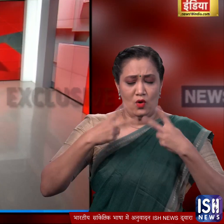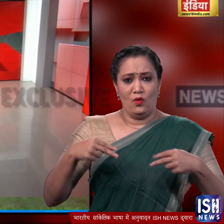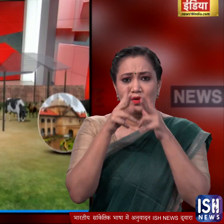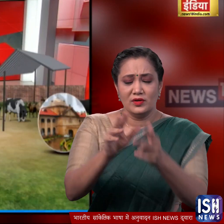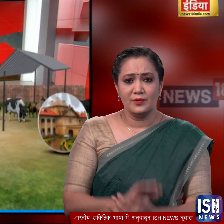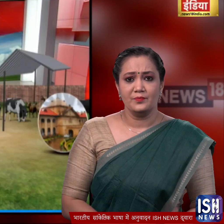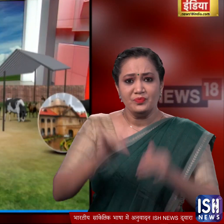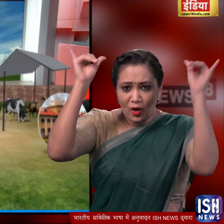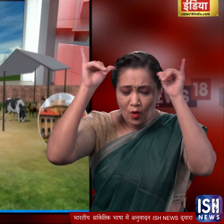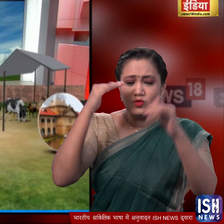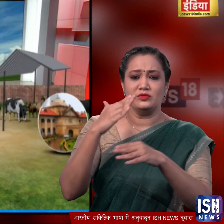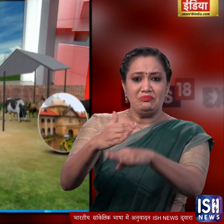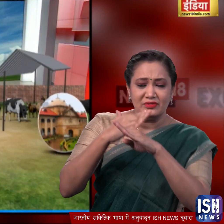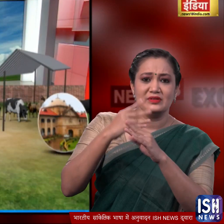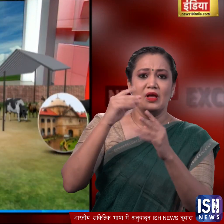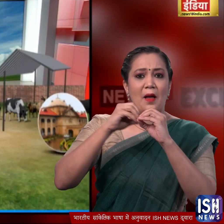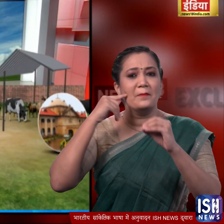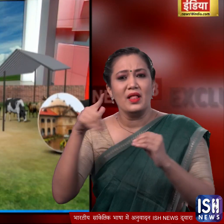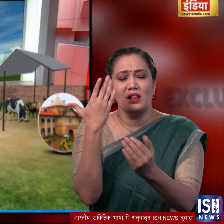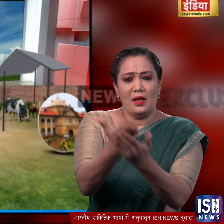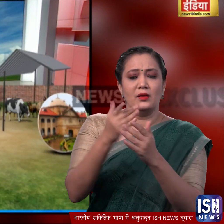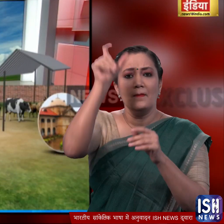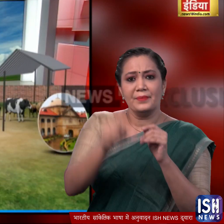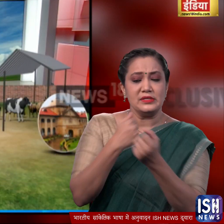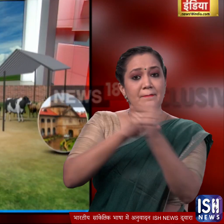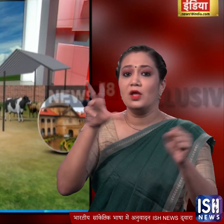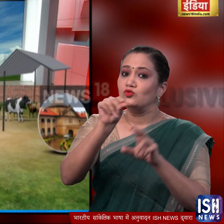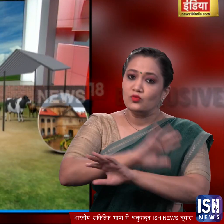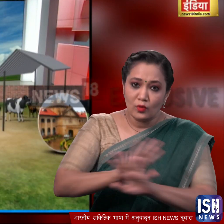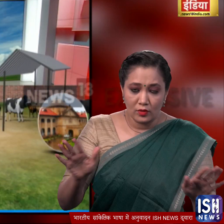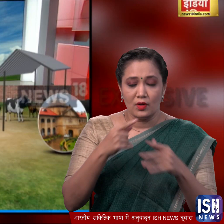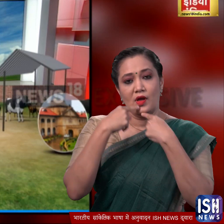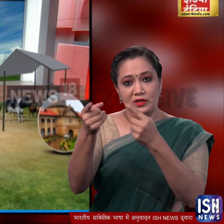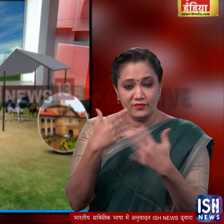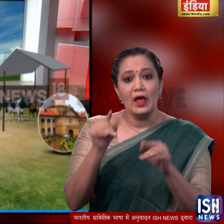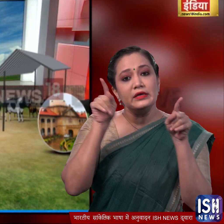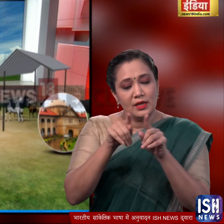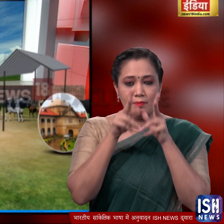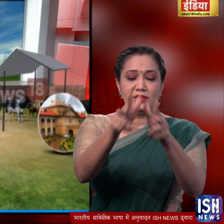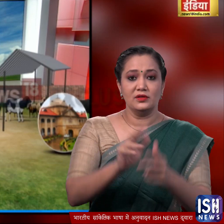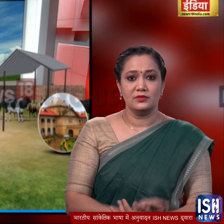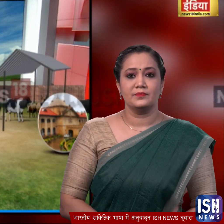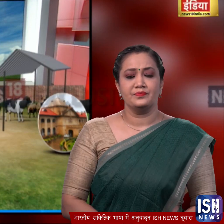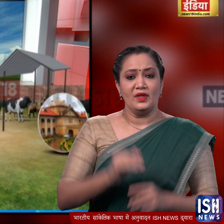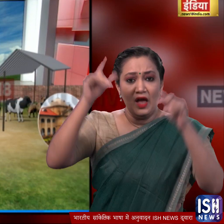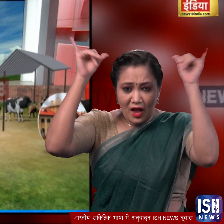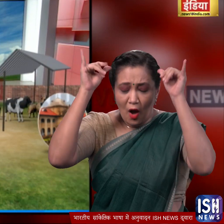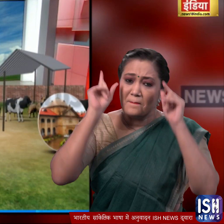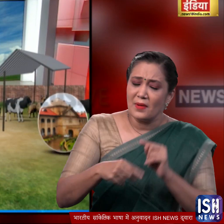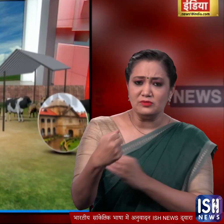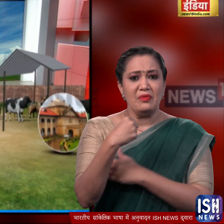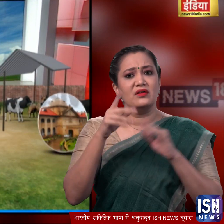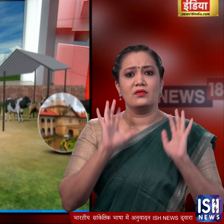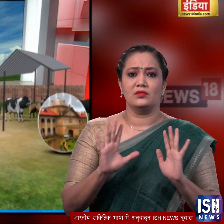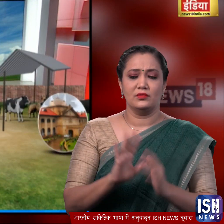ने गोहत्या रोकथाम अधिनियम के तहत गिरफ्तार एक आरोपी को जमानत देने से इनकार करते हुए यह टिप्पणी की और कहा कि गाय को मौलिक